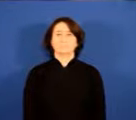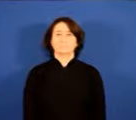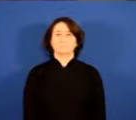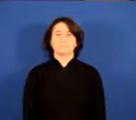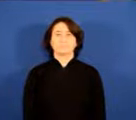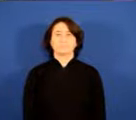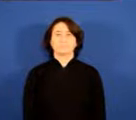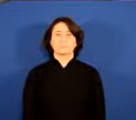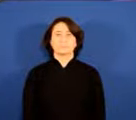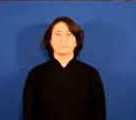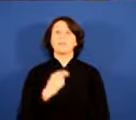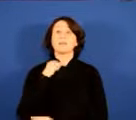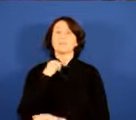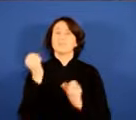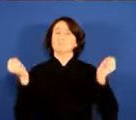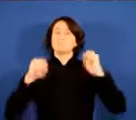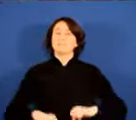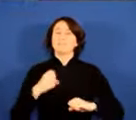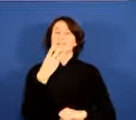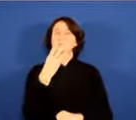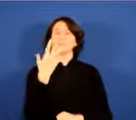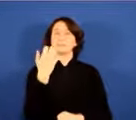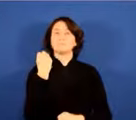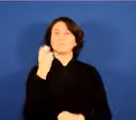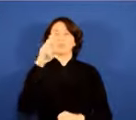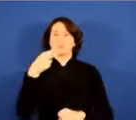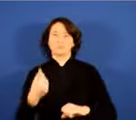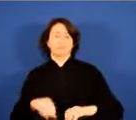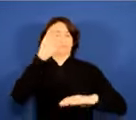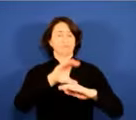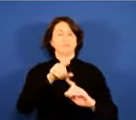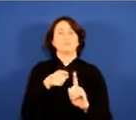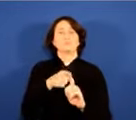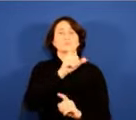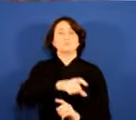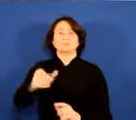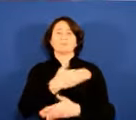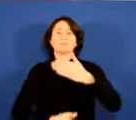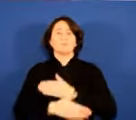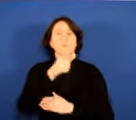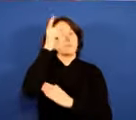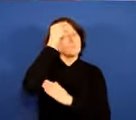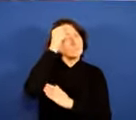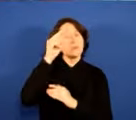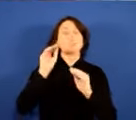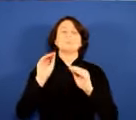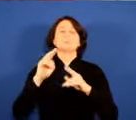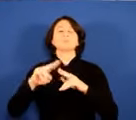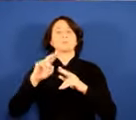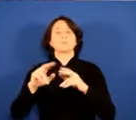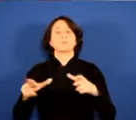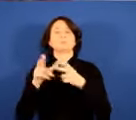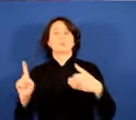inklusioko politiketarako. Guztira 57 hitzarmen sinatuko dira eta hala foru erakundeak babes sistemari